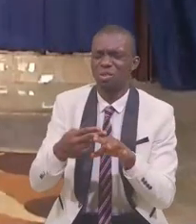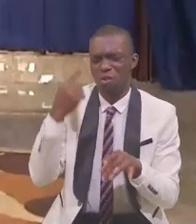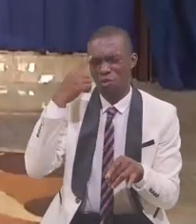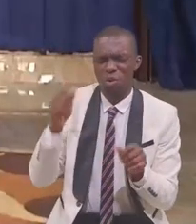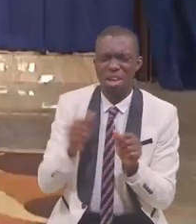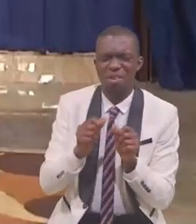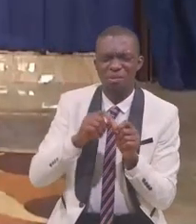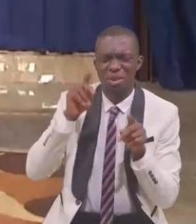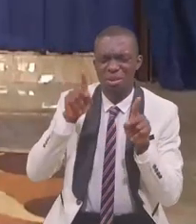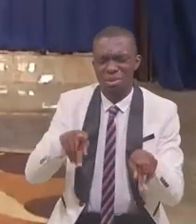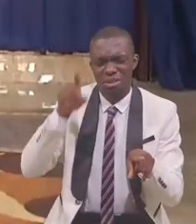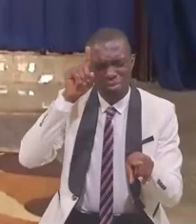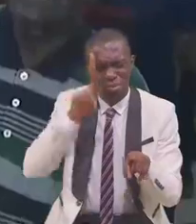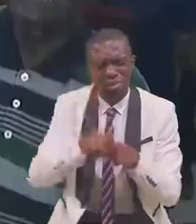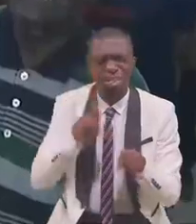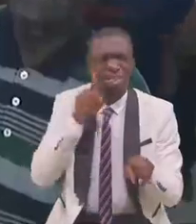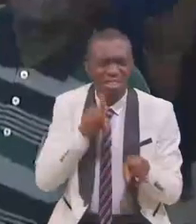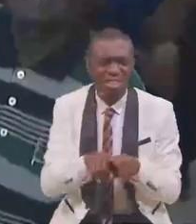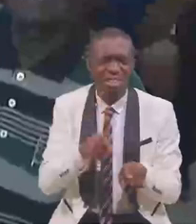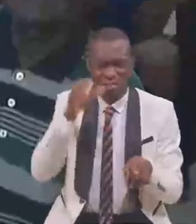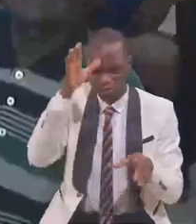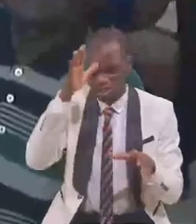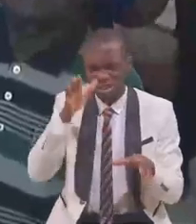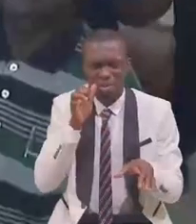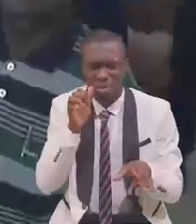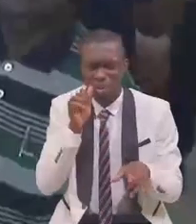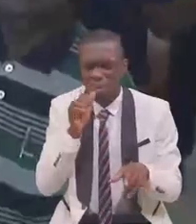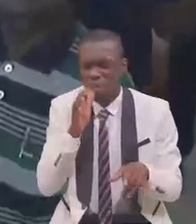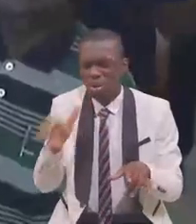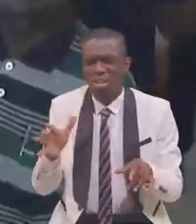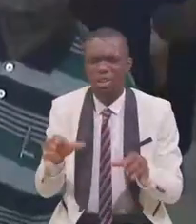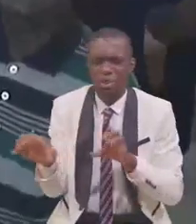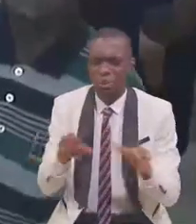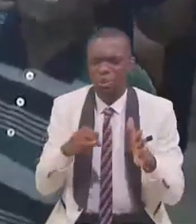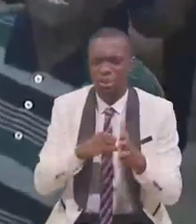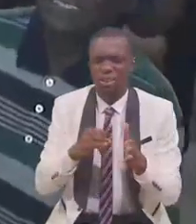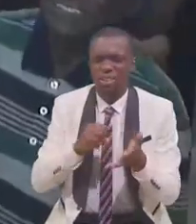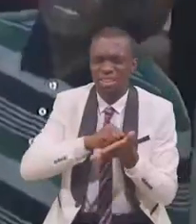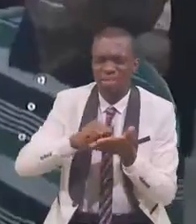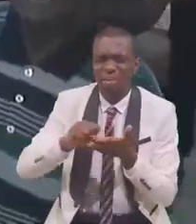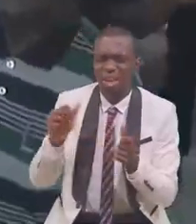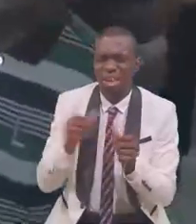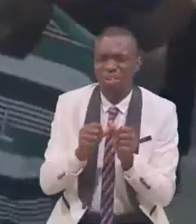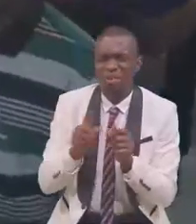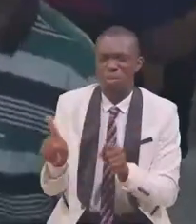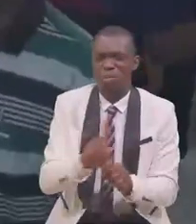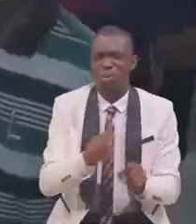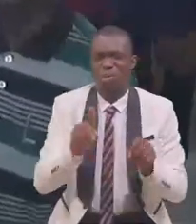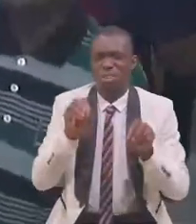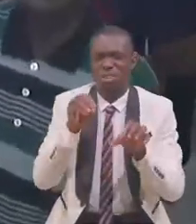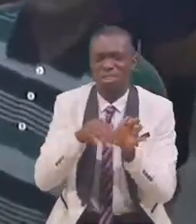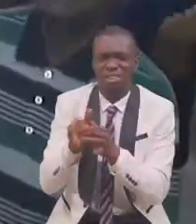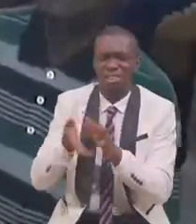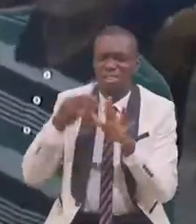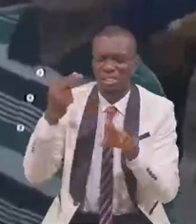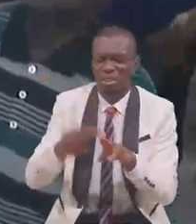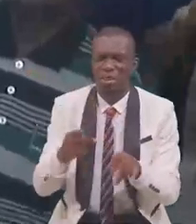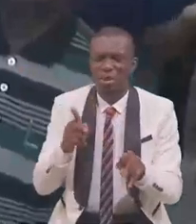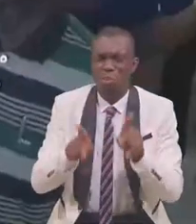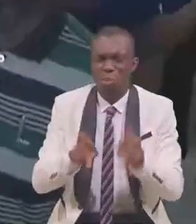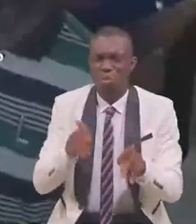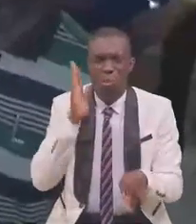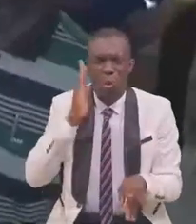Seigneur, fais-le pour tout le monde au nom de Jésus. Je prie, Seigneur, que les gens voient la pureté dans nos yeux,